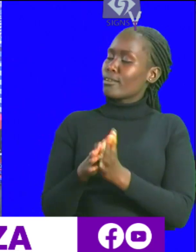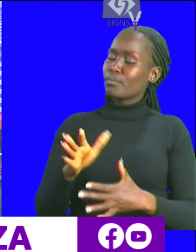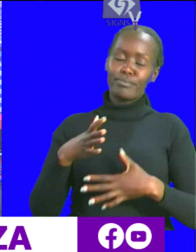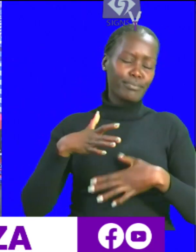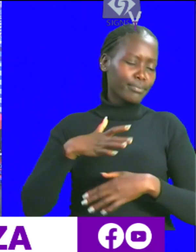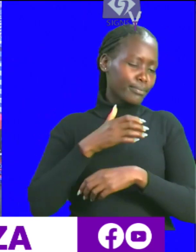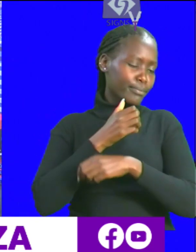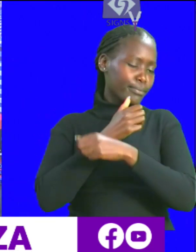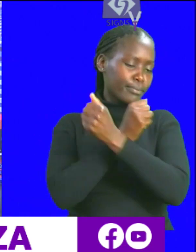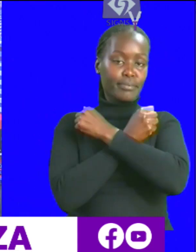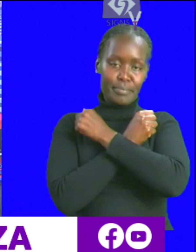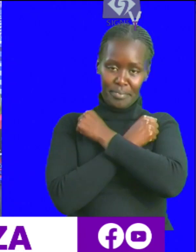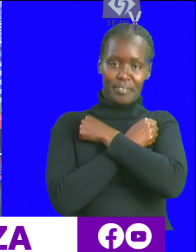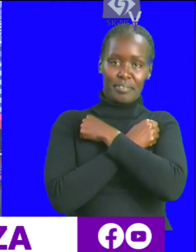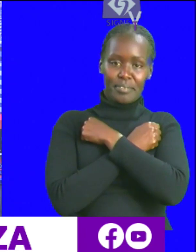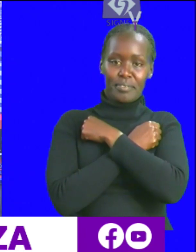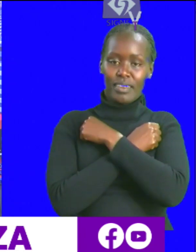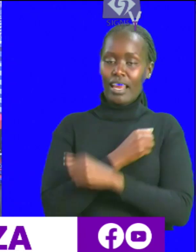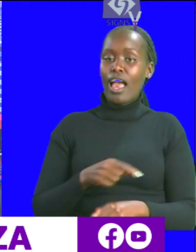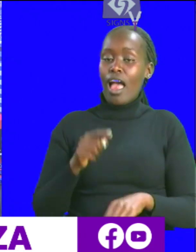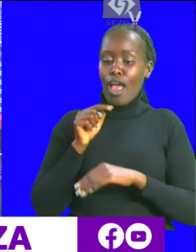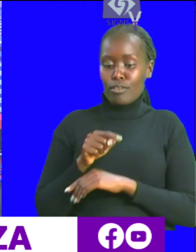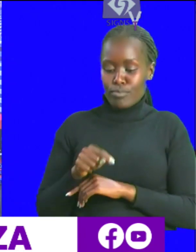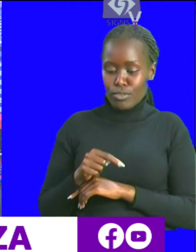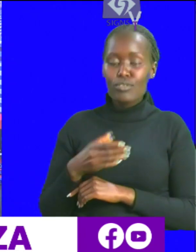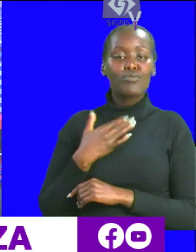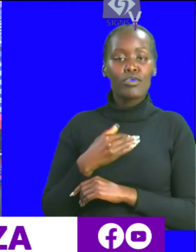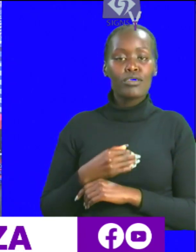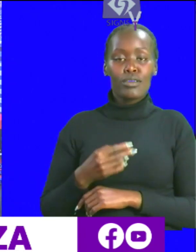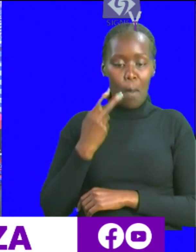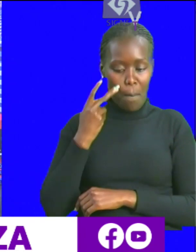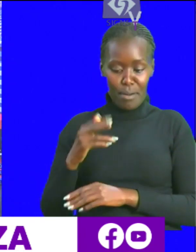Tutumie ni nani? Tumie ni nani unaopenda? Biblia.